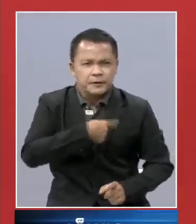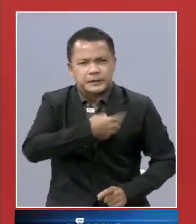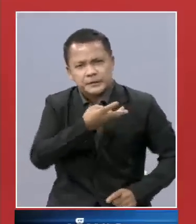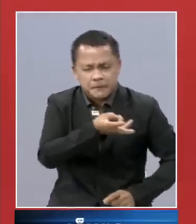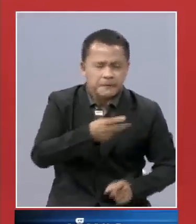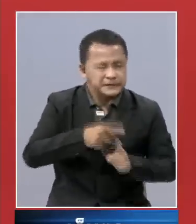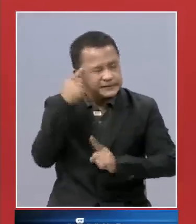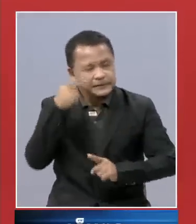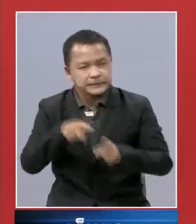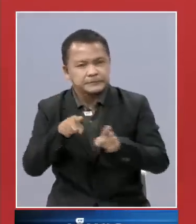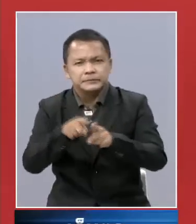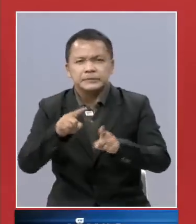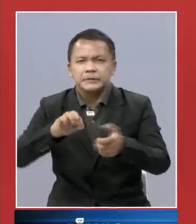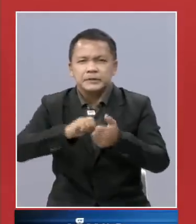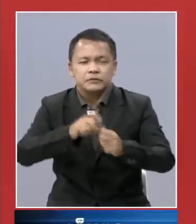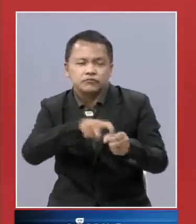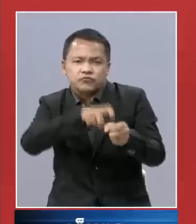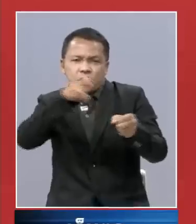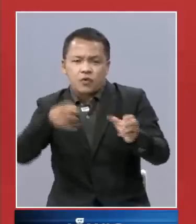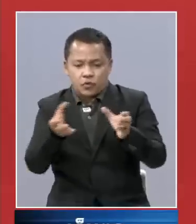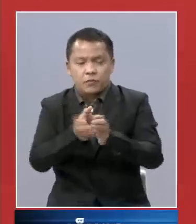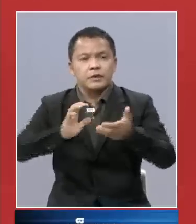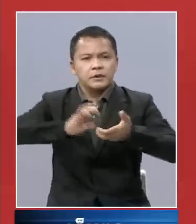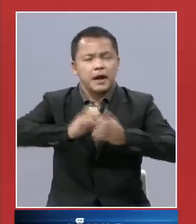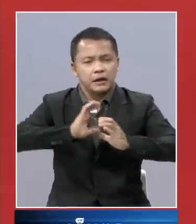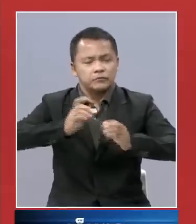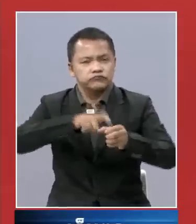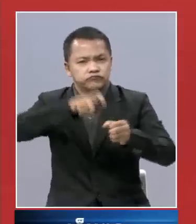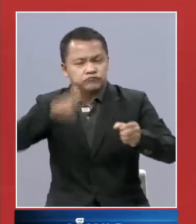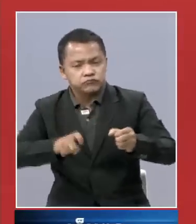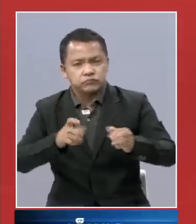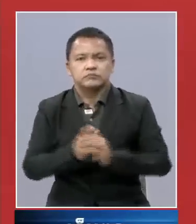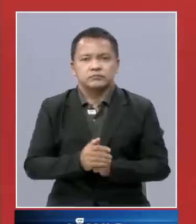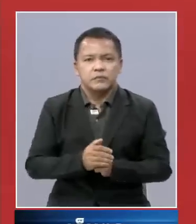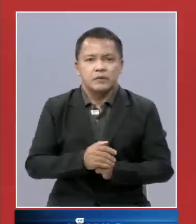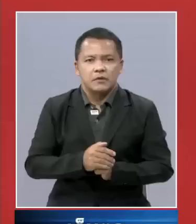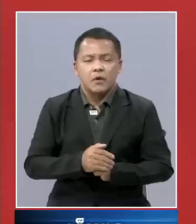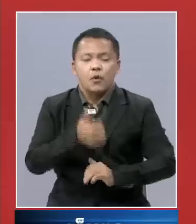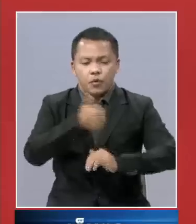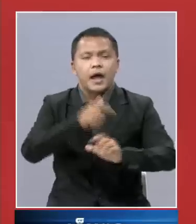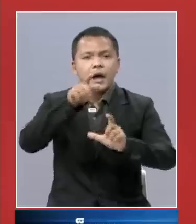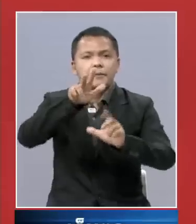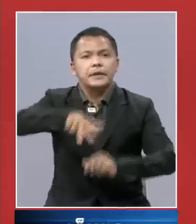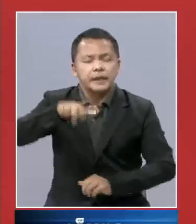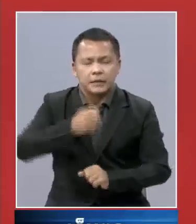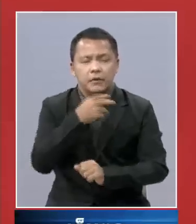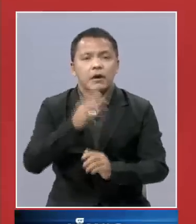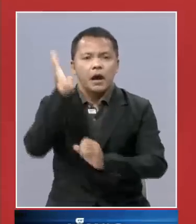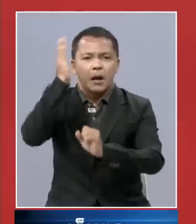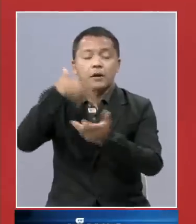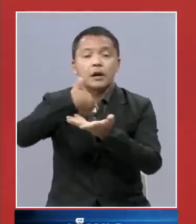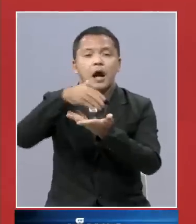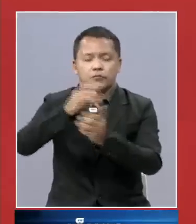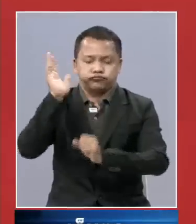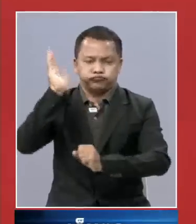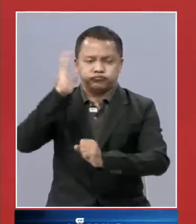ถึงขั้นที่ว่าเอ๊ะจะถึงขั้นว่าจะถอนตัวจากการเป็นพรรคร่วมรัฐบาลเลยอะ คุณหมอชลน่านเนี่ยบอกเมื่อวานนี้นัดแถลงข่าวสื่อมวลชน